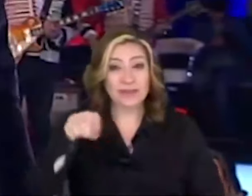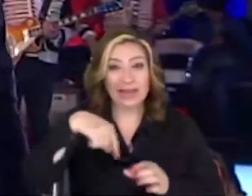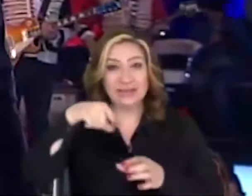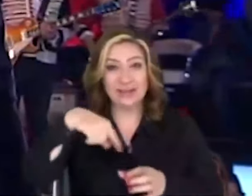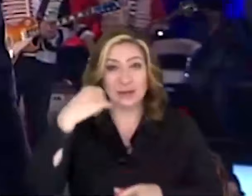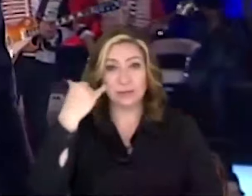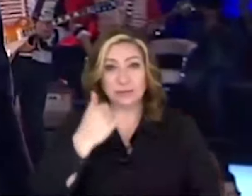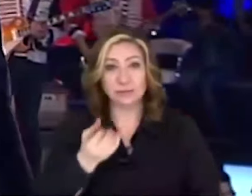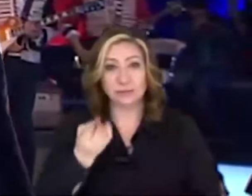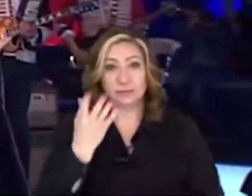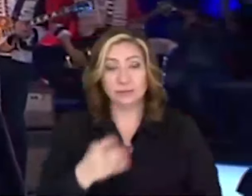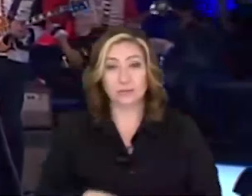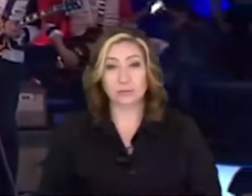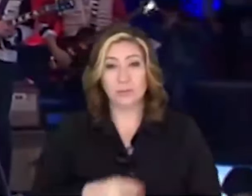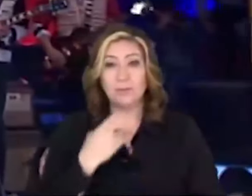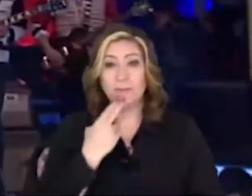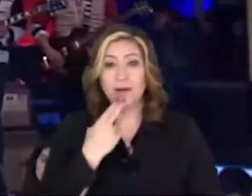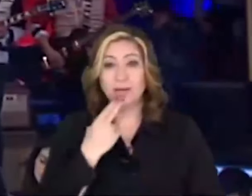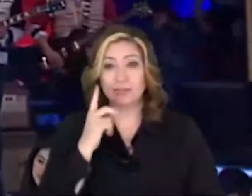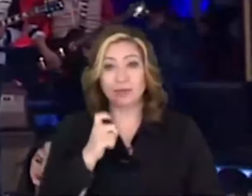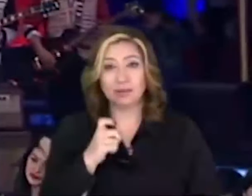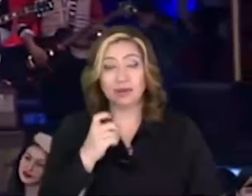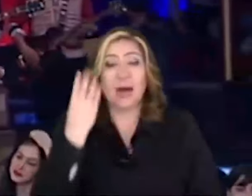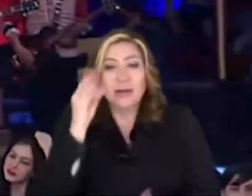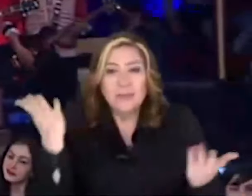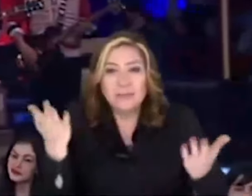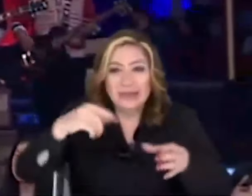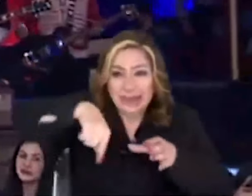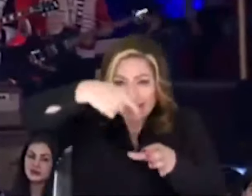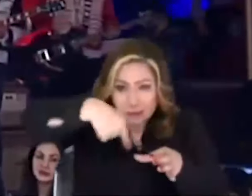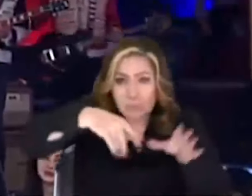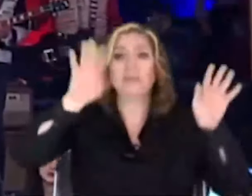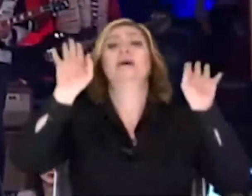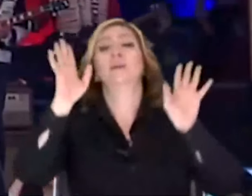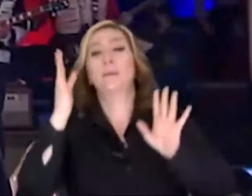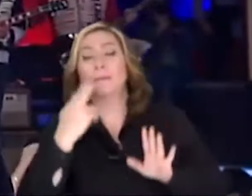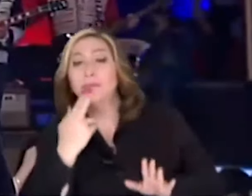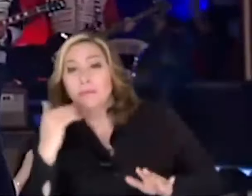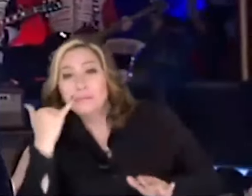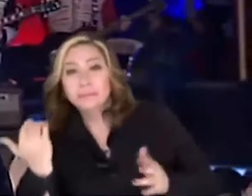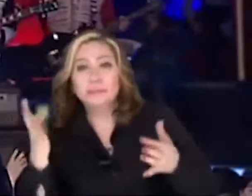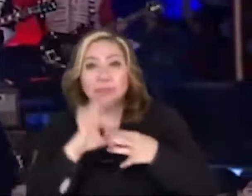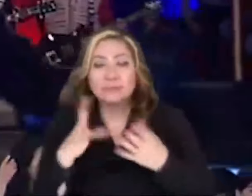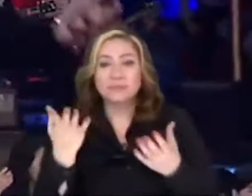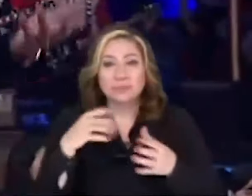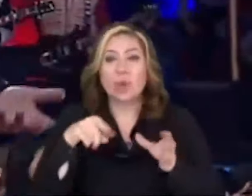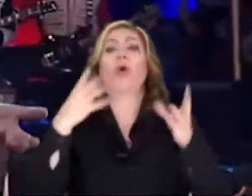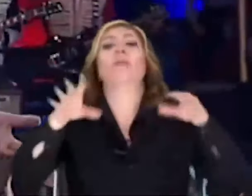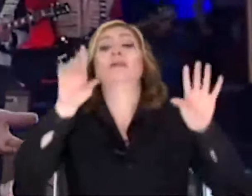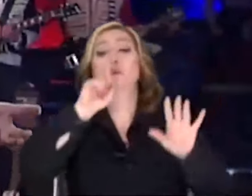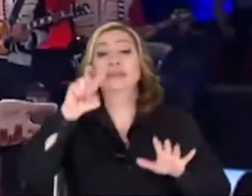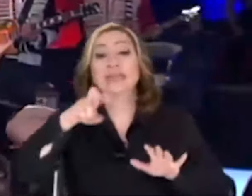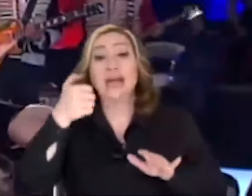Telesekreter mi çıkıyor? Bayan mı çıkıyor? Anlamadım. Telesekreter mi çıkıyor, bayan mı? Niye telesekreter?